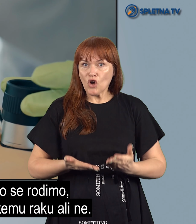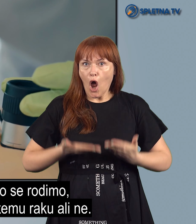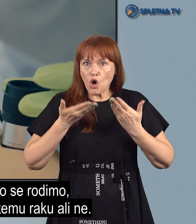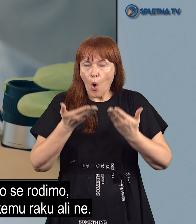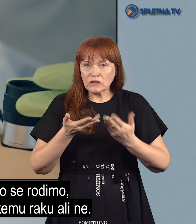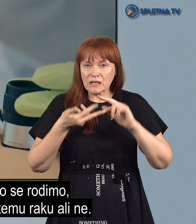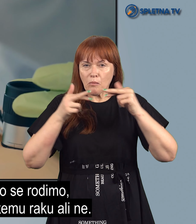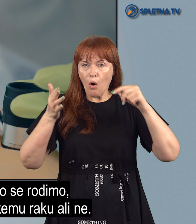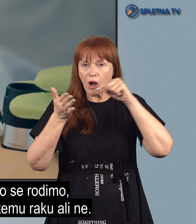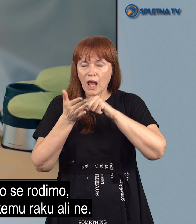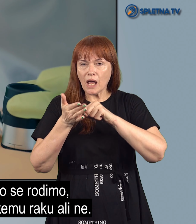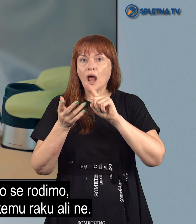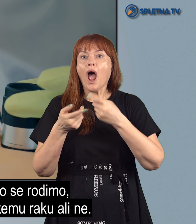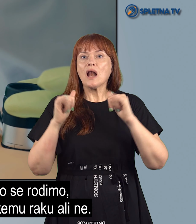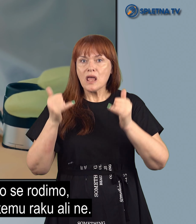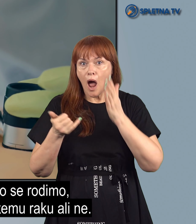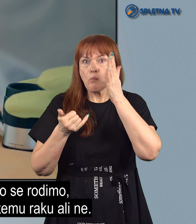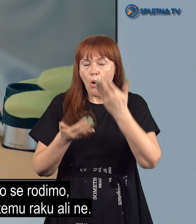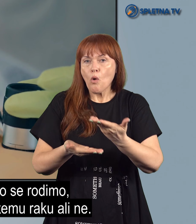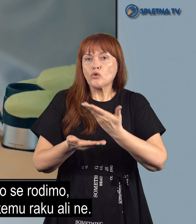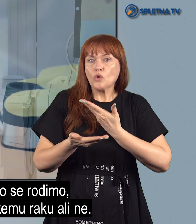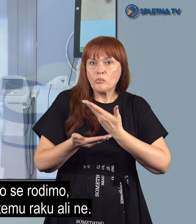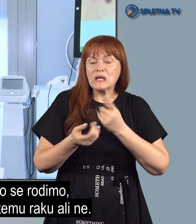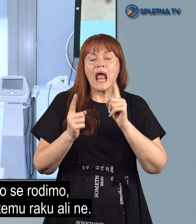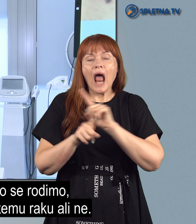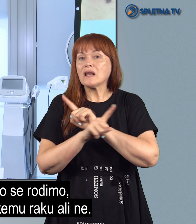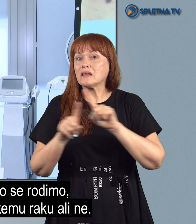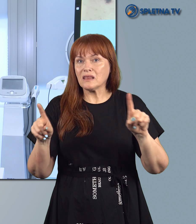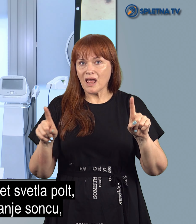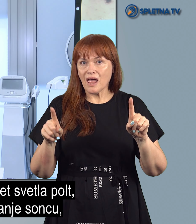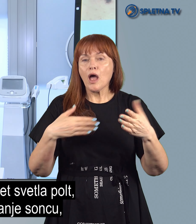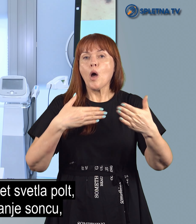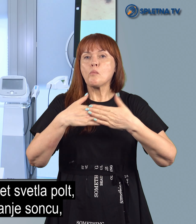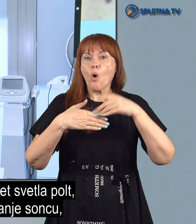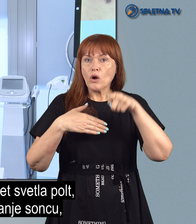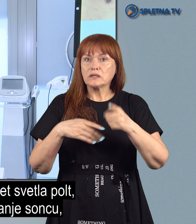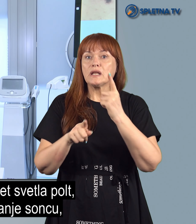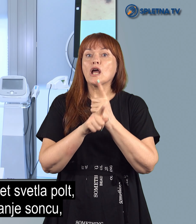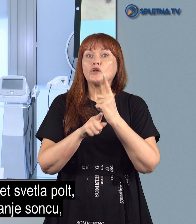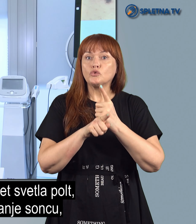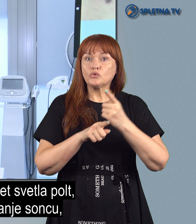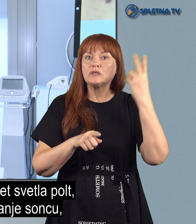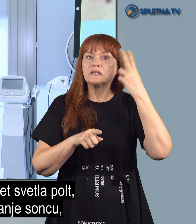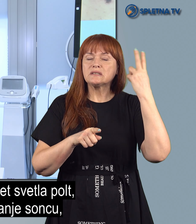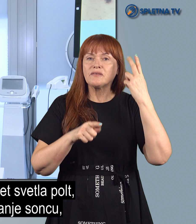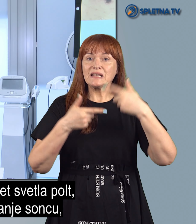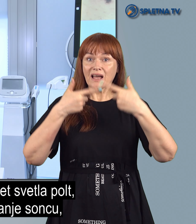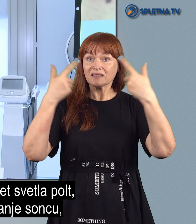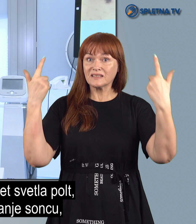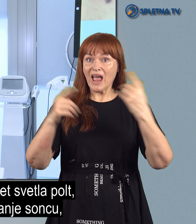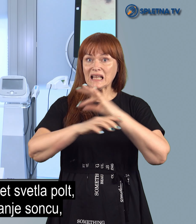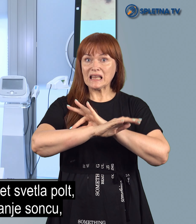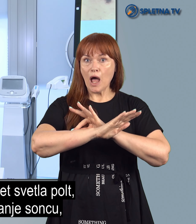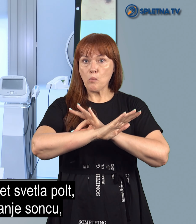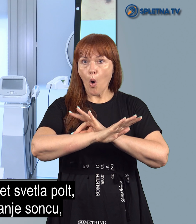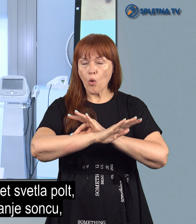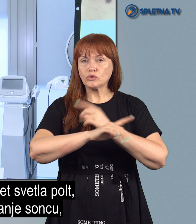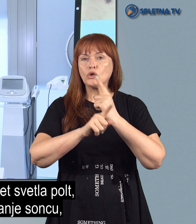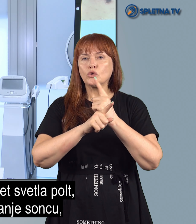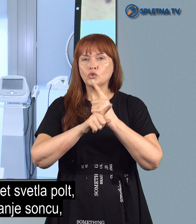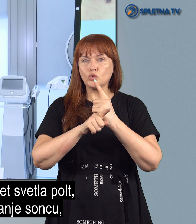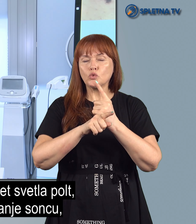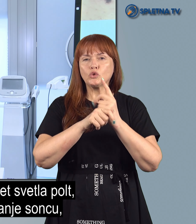že zapis, ali smo nagnjeni k temu raku ali ne. Poleg tega je spet seveda svetla polt,